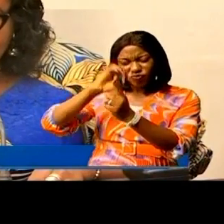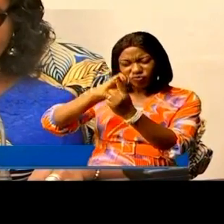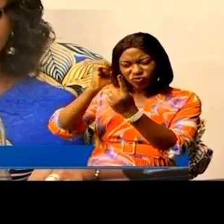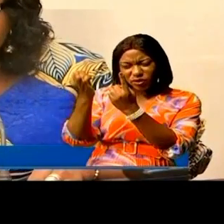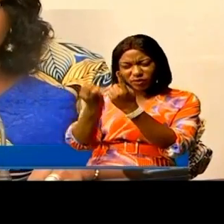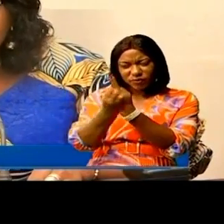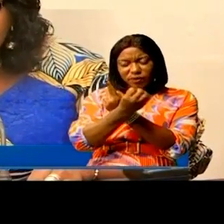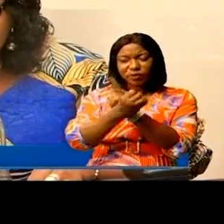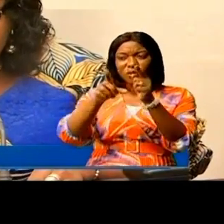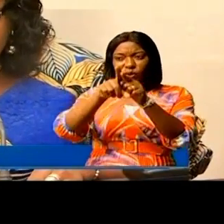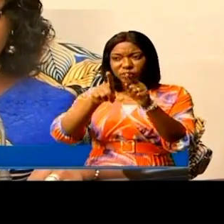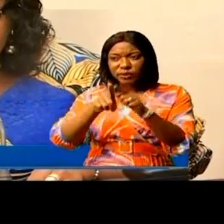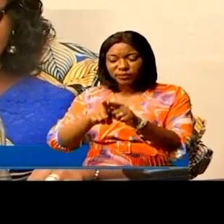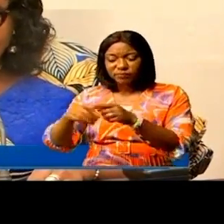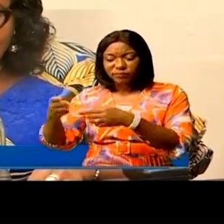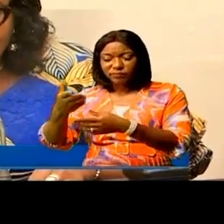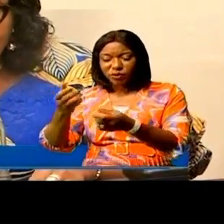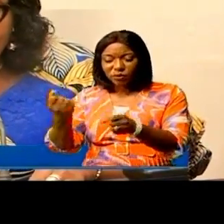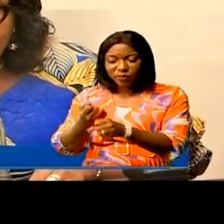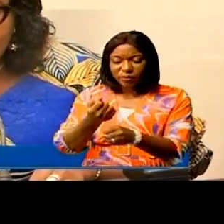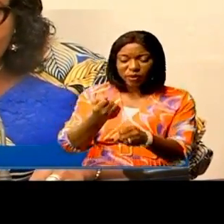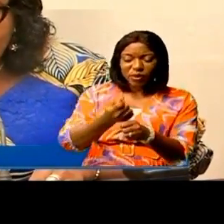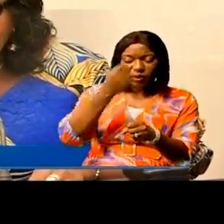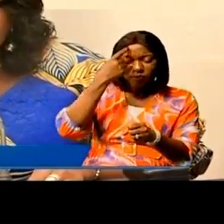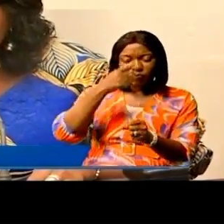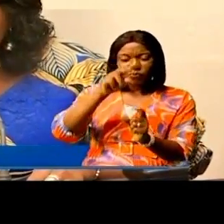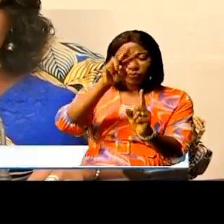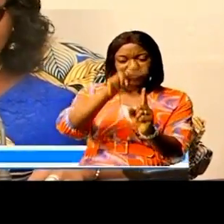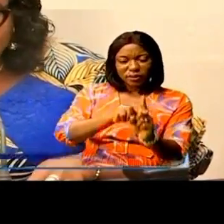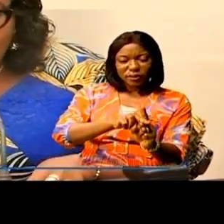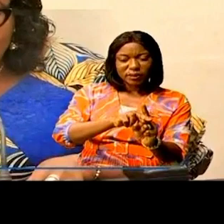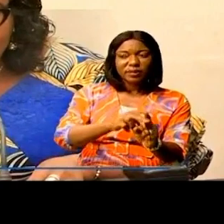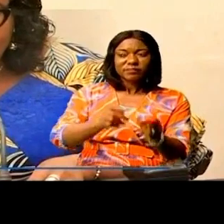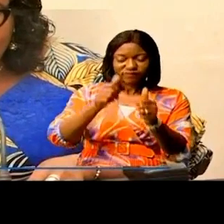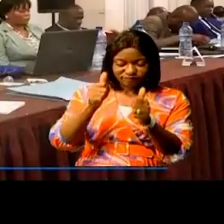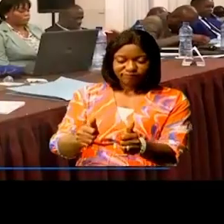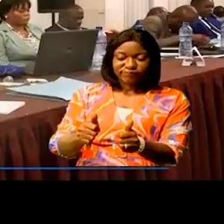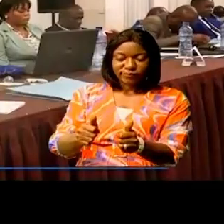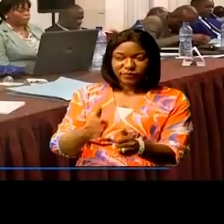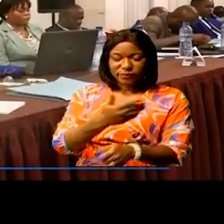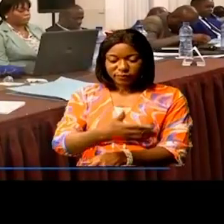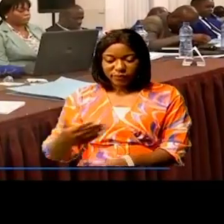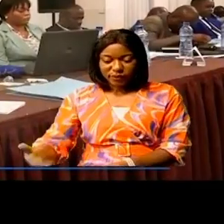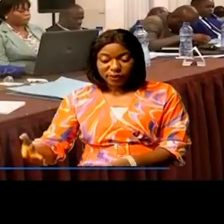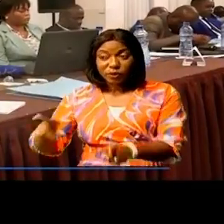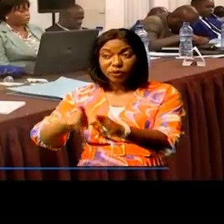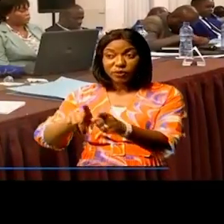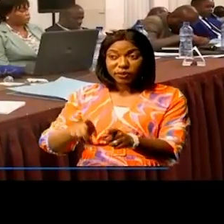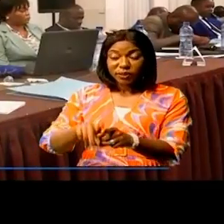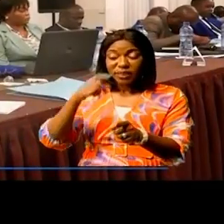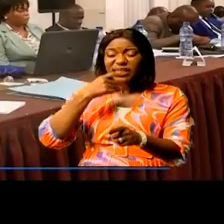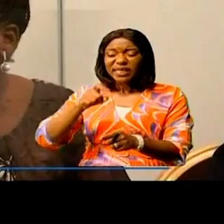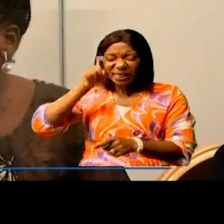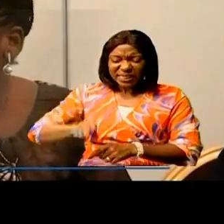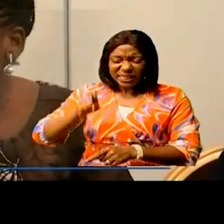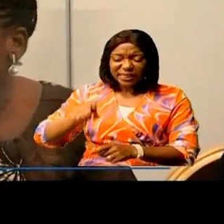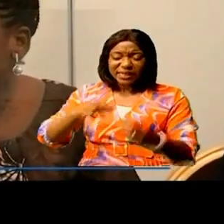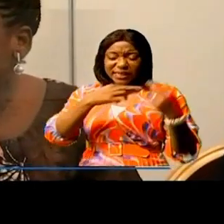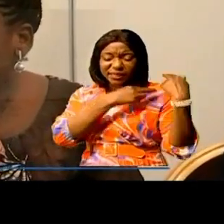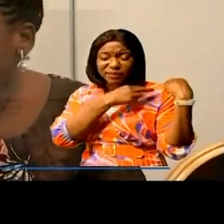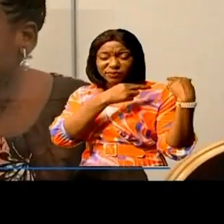environnementales et opérationnelles pour une logistique rationnelle. Insistant sur la responsabilité pénale